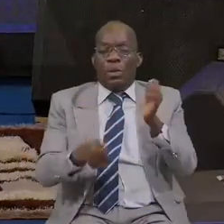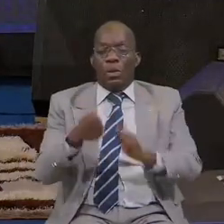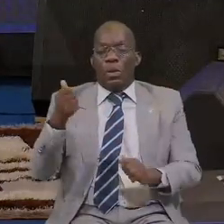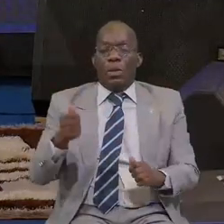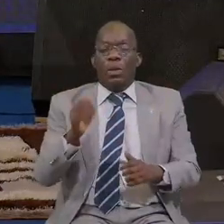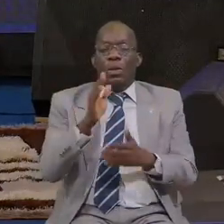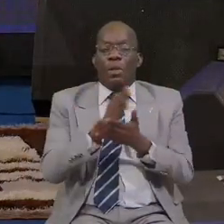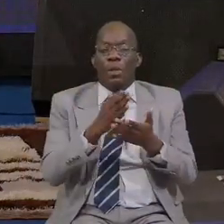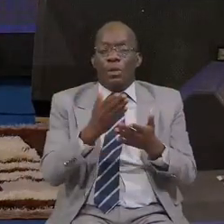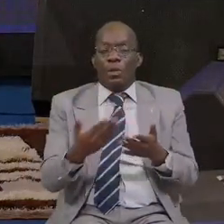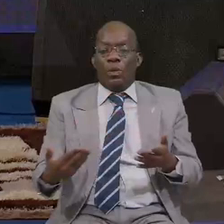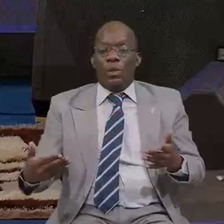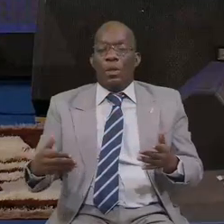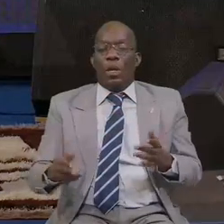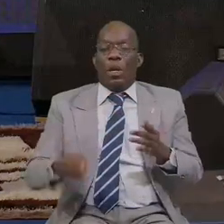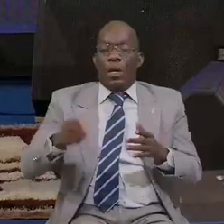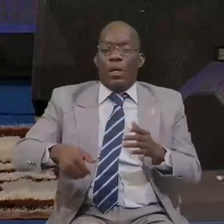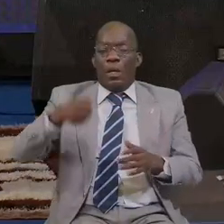quelque chose de plus élevé,